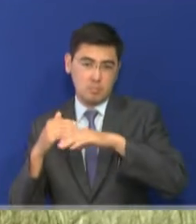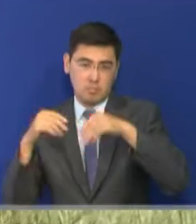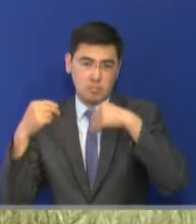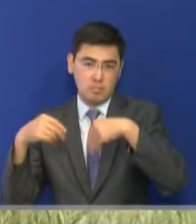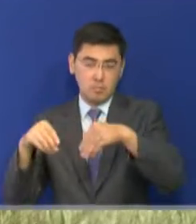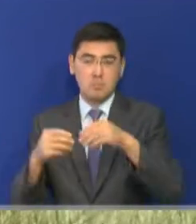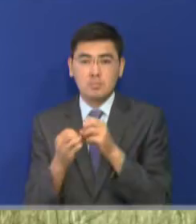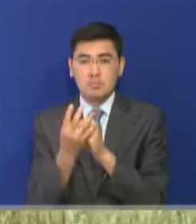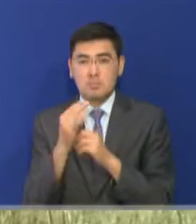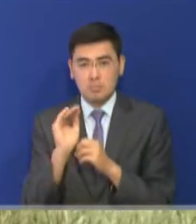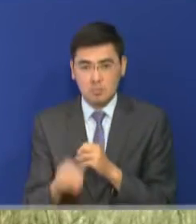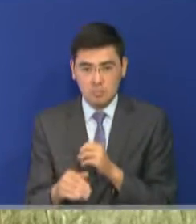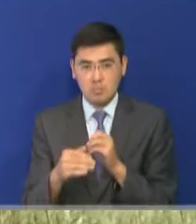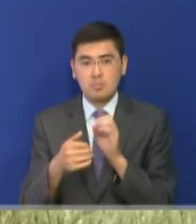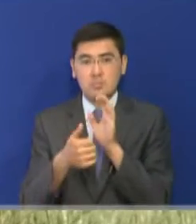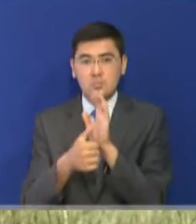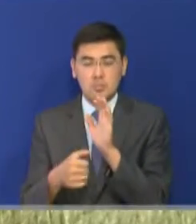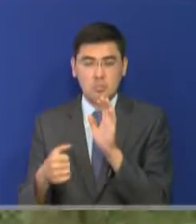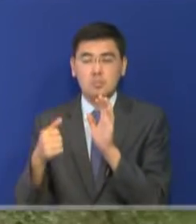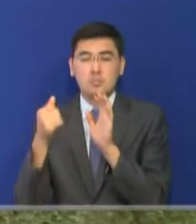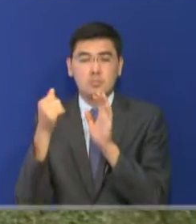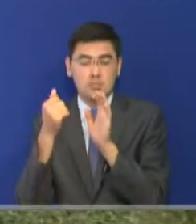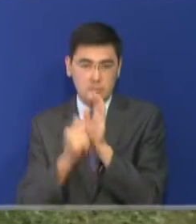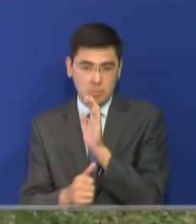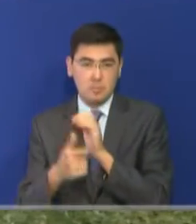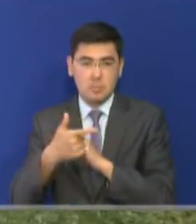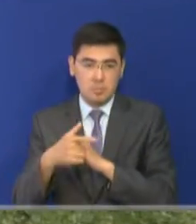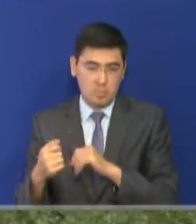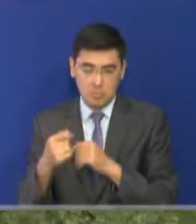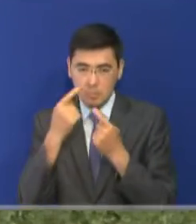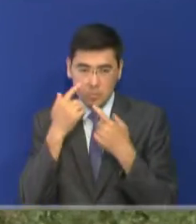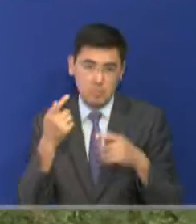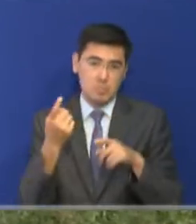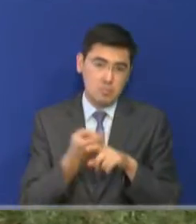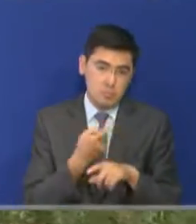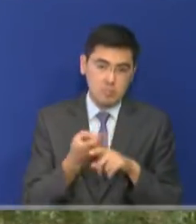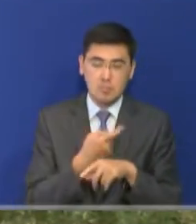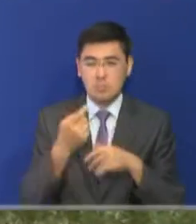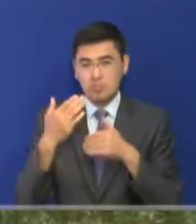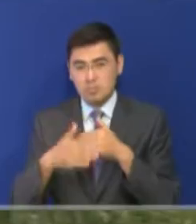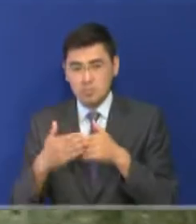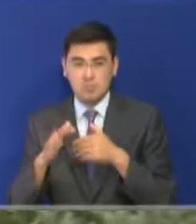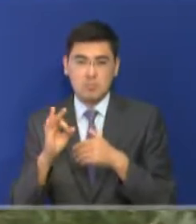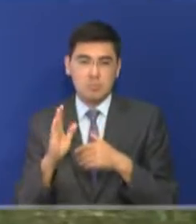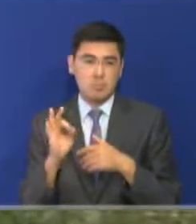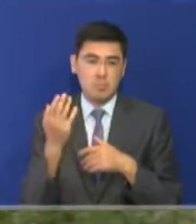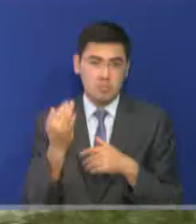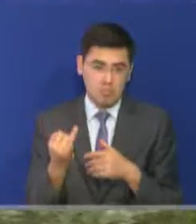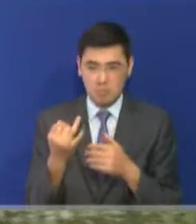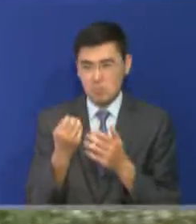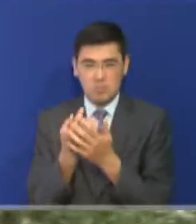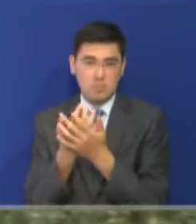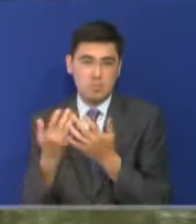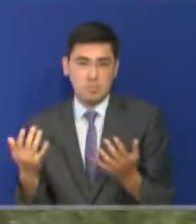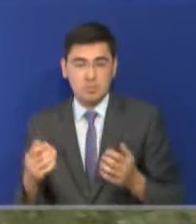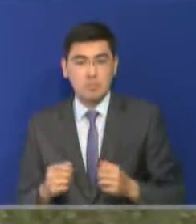площадью 14 760 гектаров. В основном посеяны овощи, картофель и кормовые культуры. Посевные работы в данном крестьянском